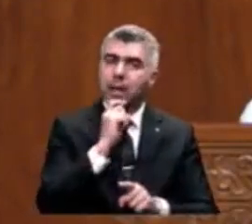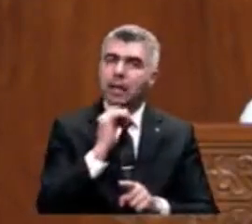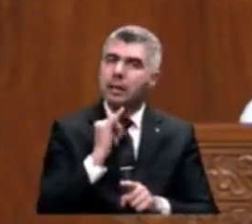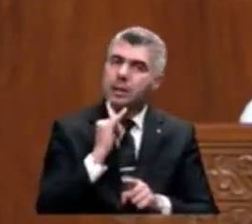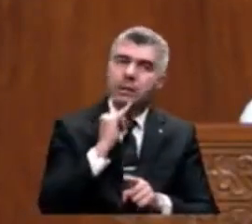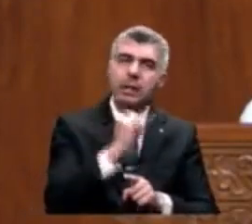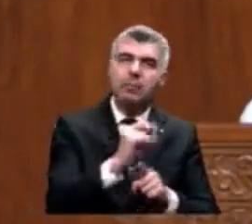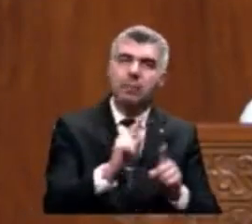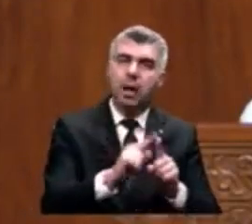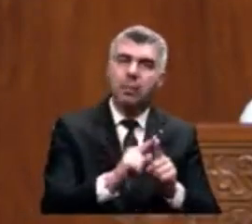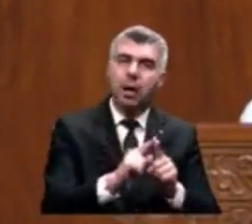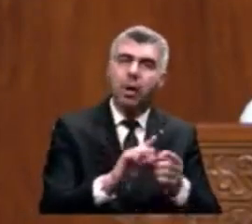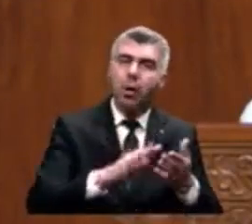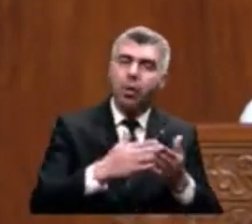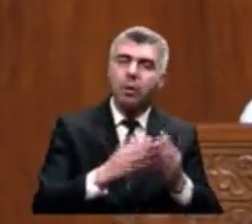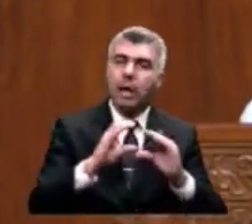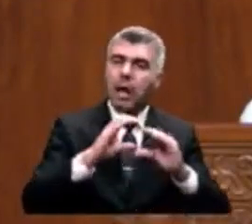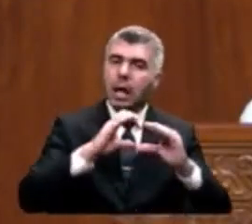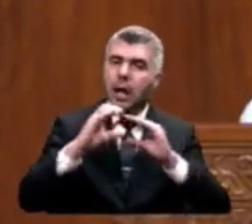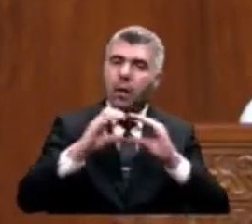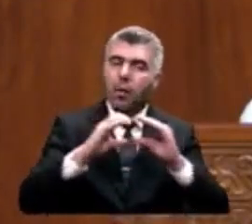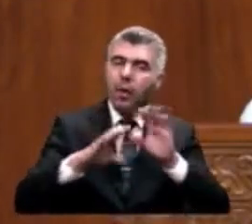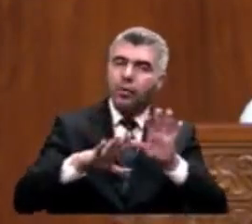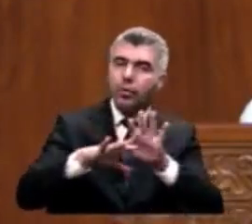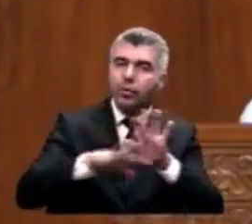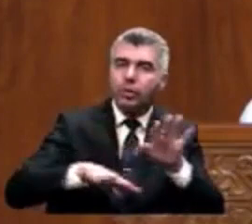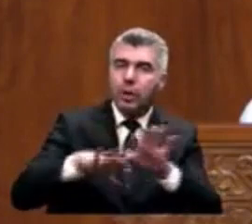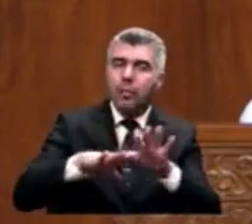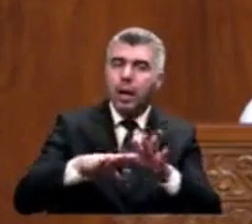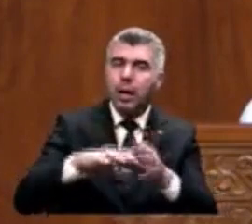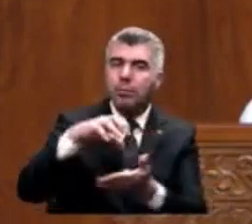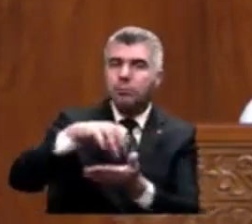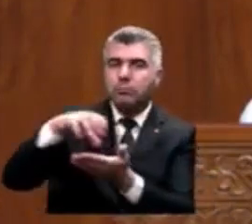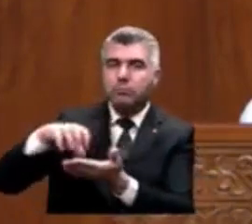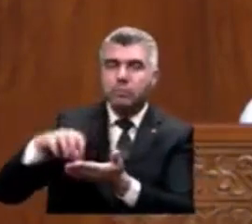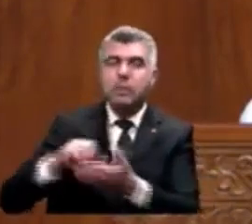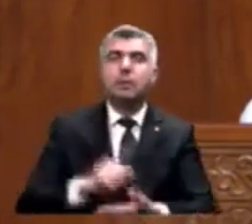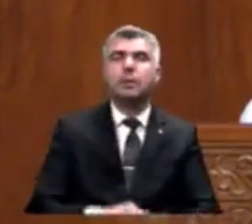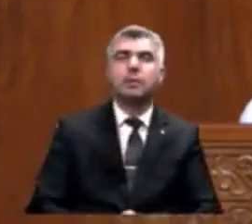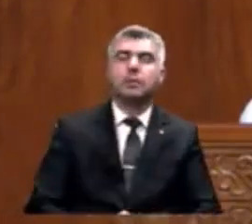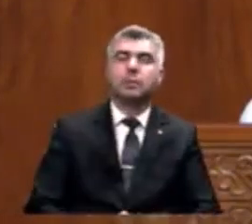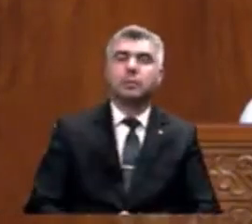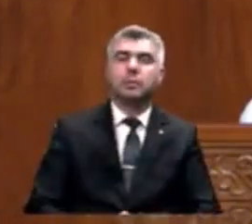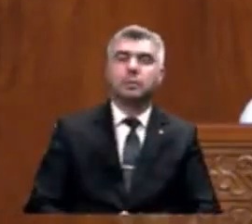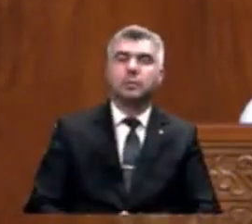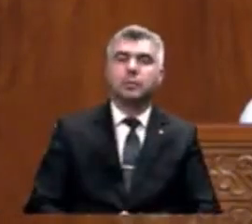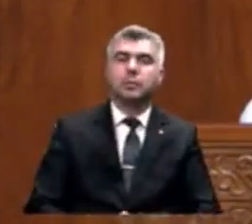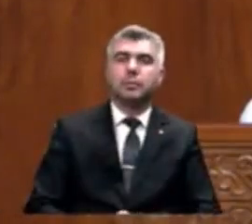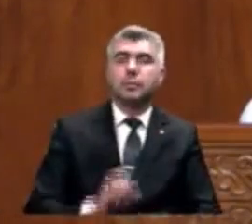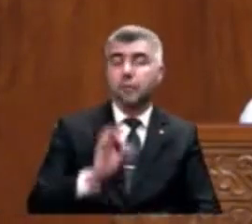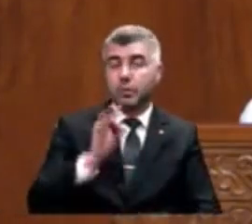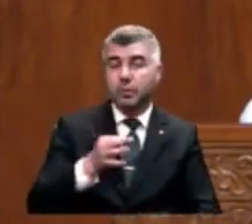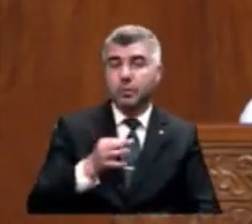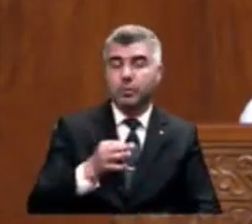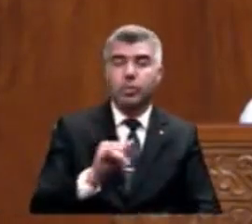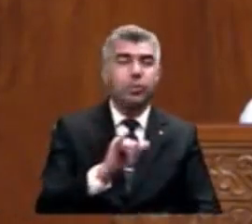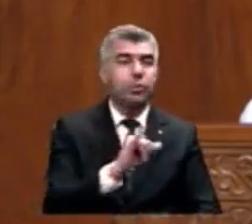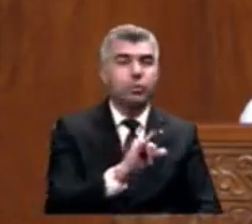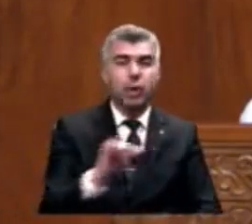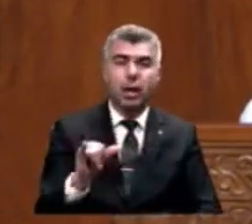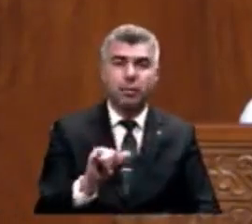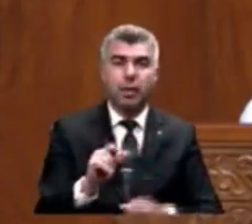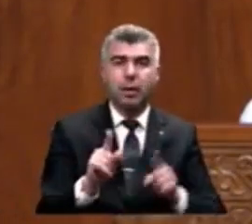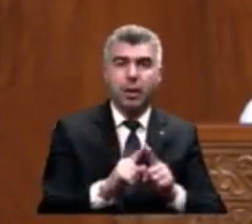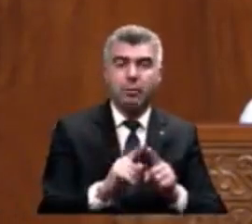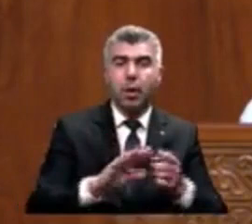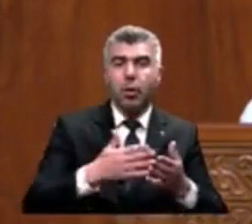لهذه المرحلة من الحوار الاجتماعي القطاعي. وبطبيعة الحال لا يمكن أن تستجيب